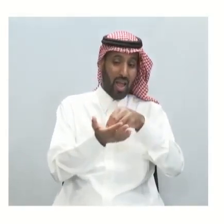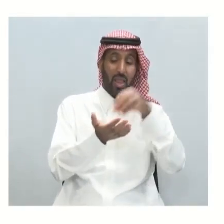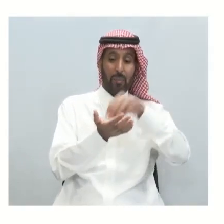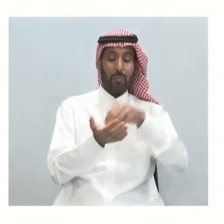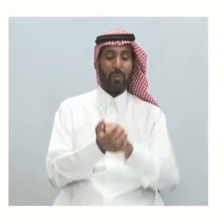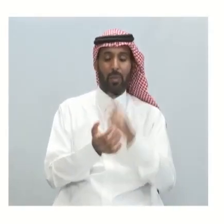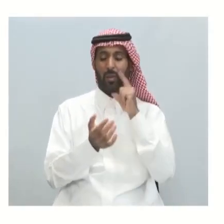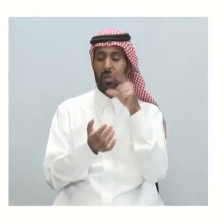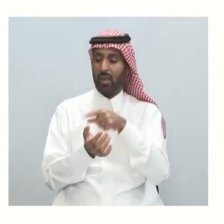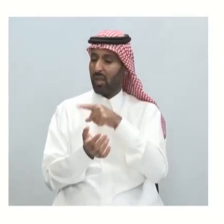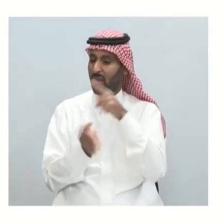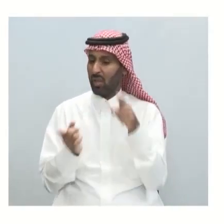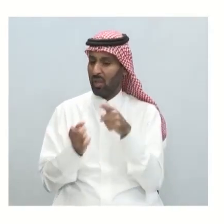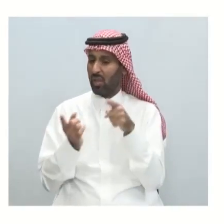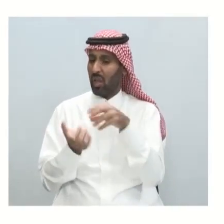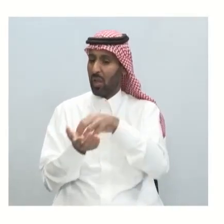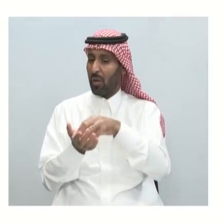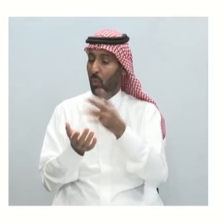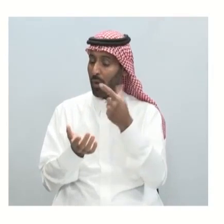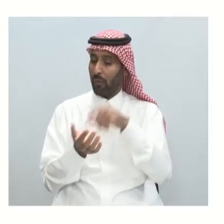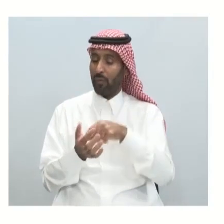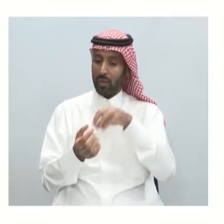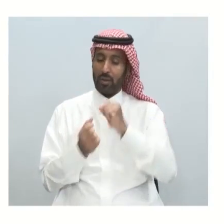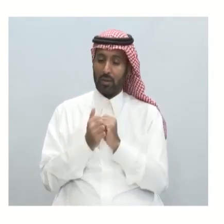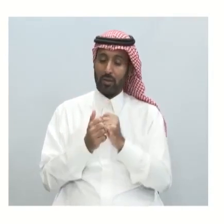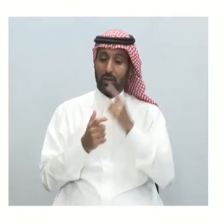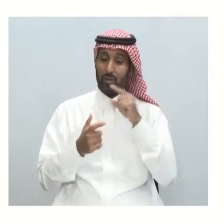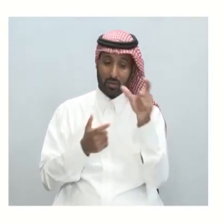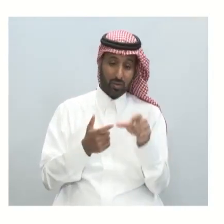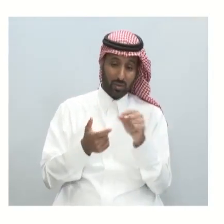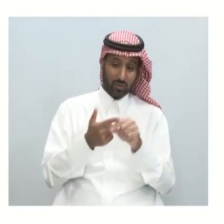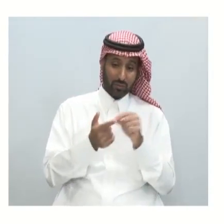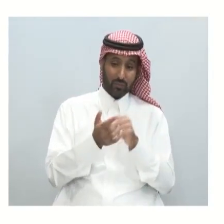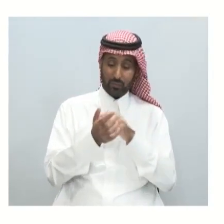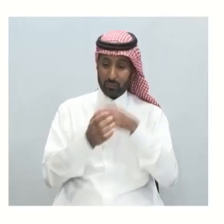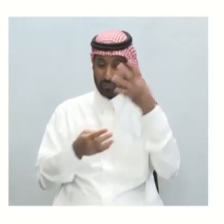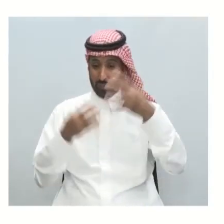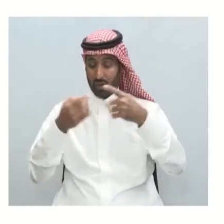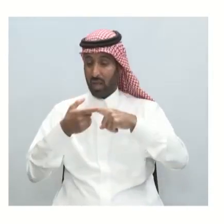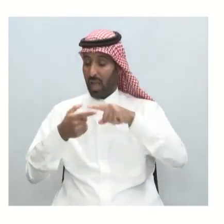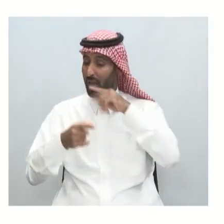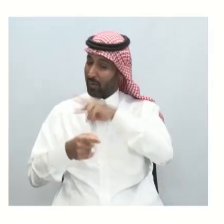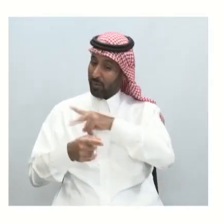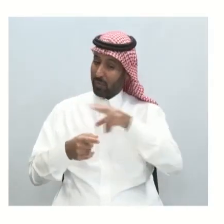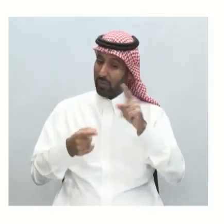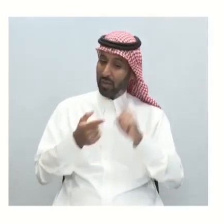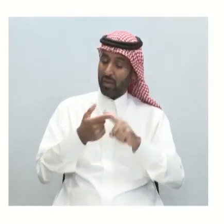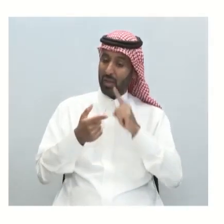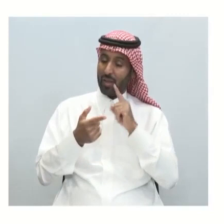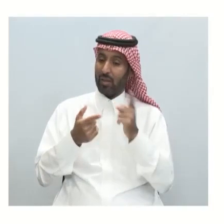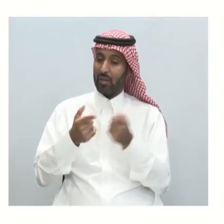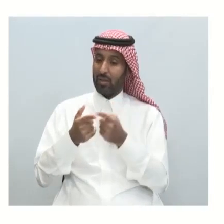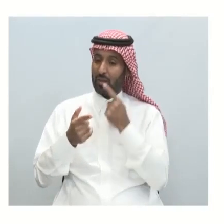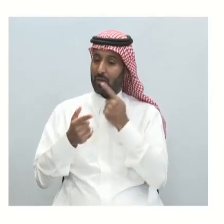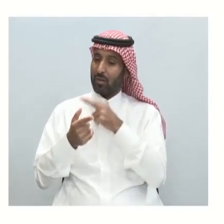مكان وطبيعه الروابط التساهميه في الجزيء الجزيئات ذات الروابط التساهميه القطبيه والجزيئات ذات